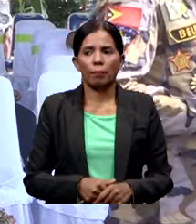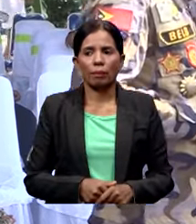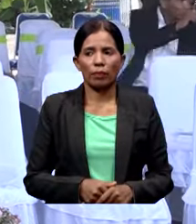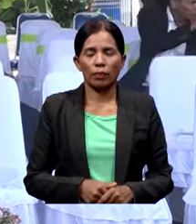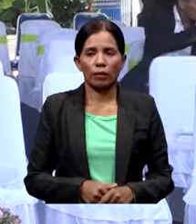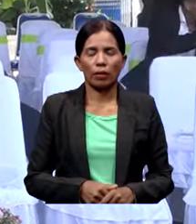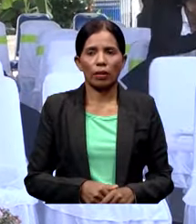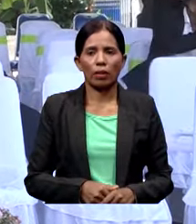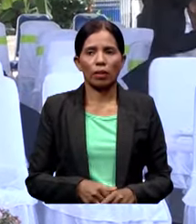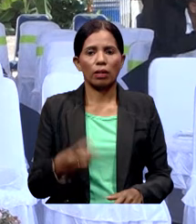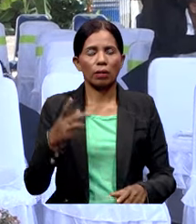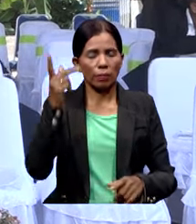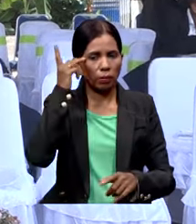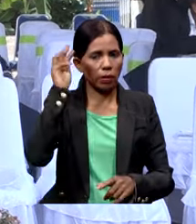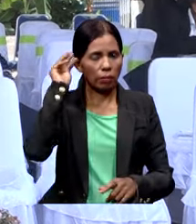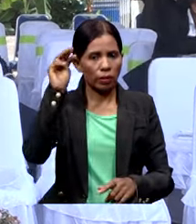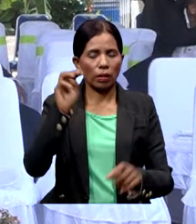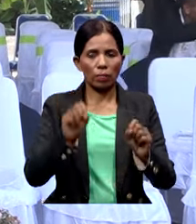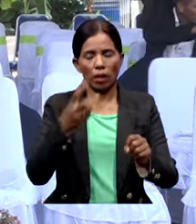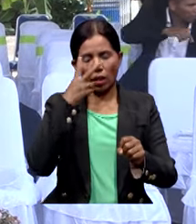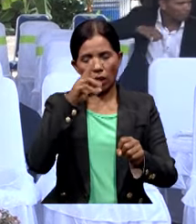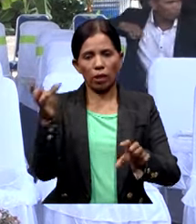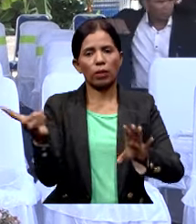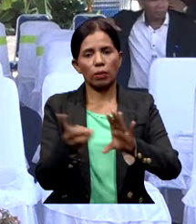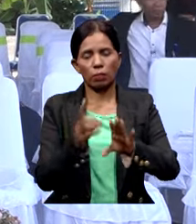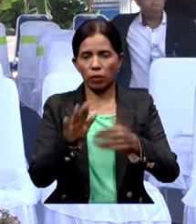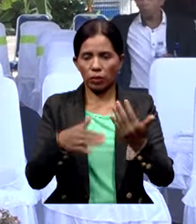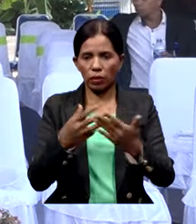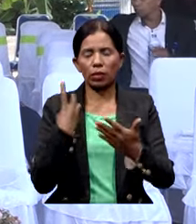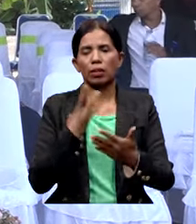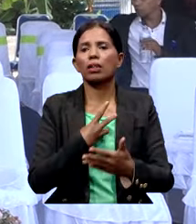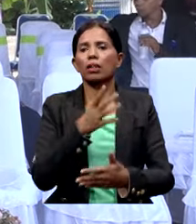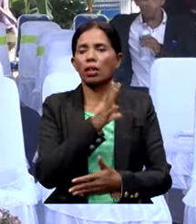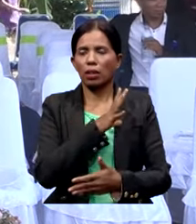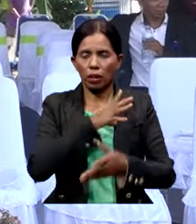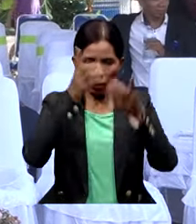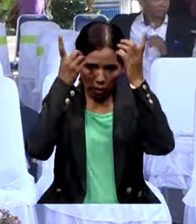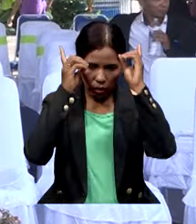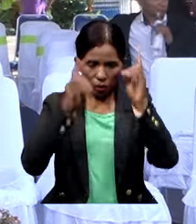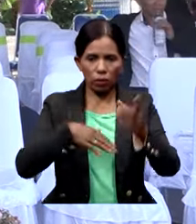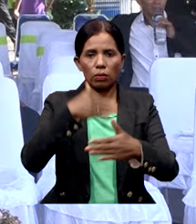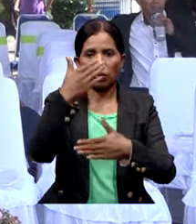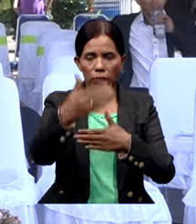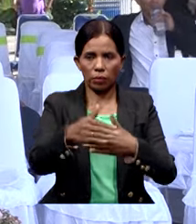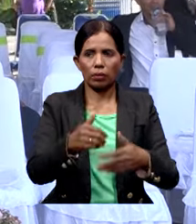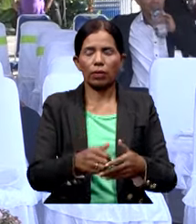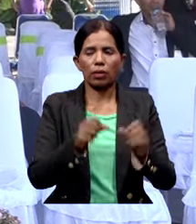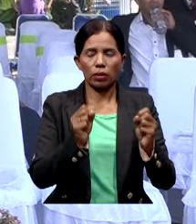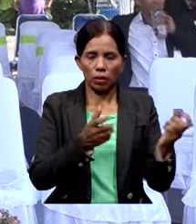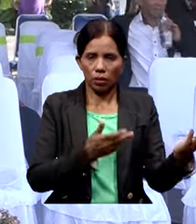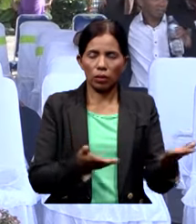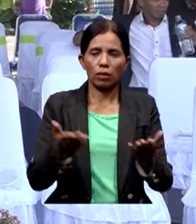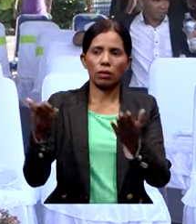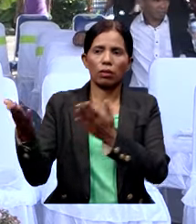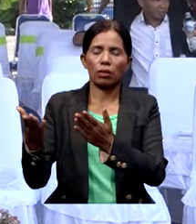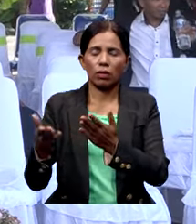espera kata ke tuir primeiro ministro bele hari ona documento ser ni ita hing decision ser tuir mai atau lori prense